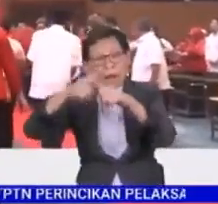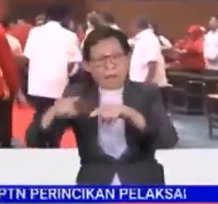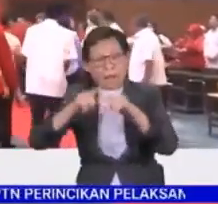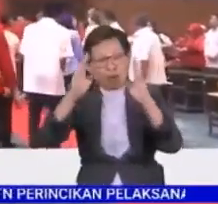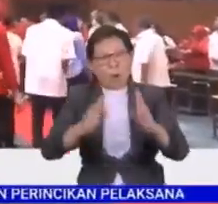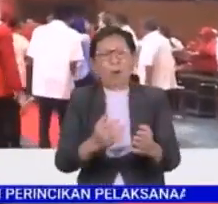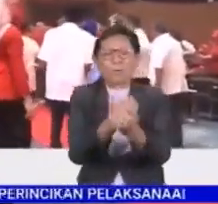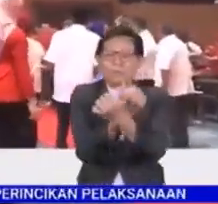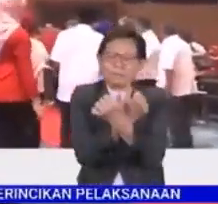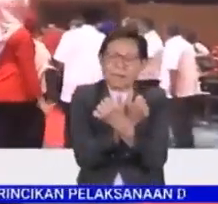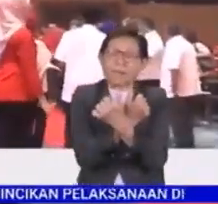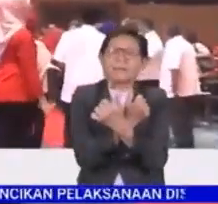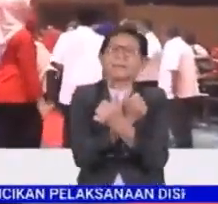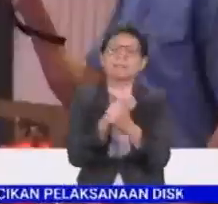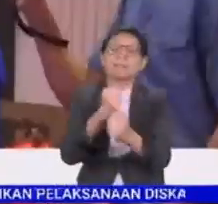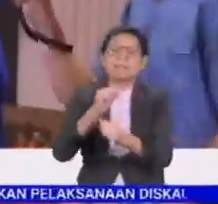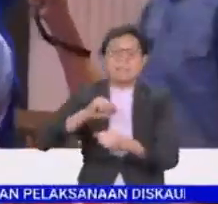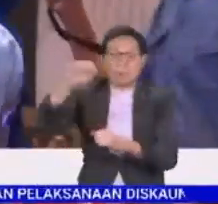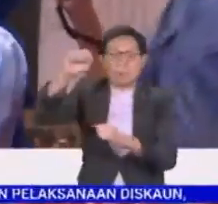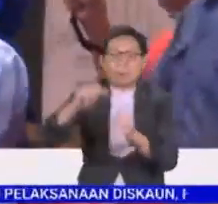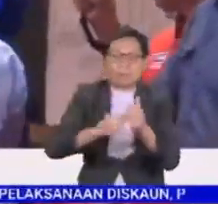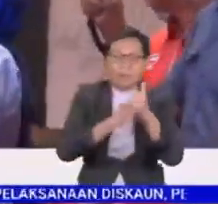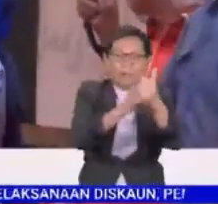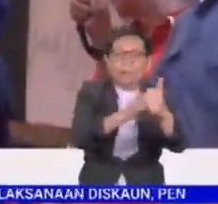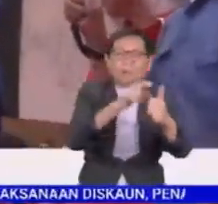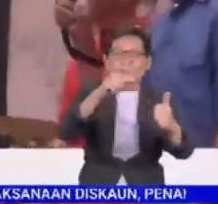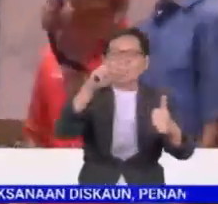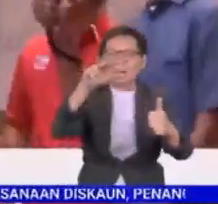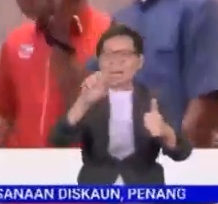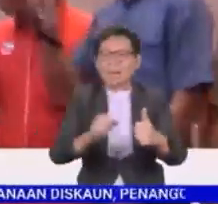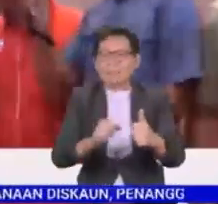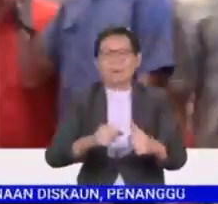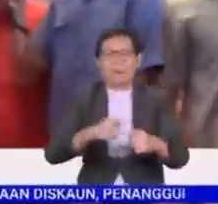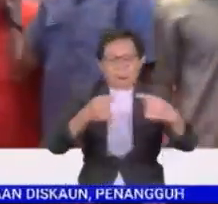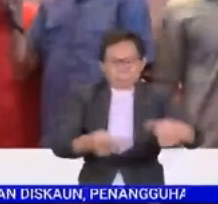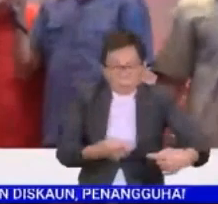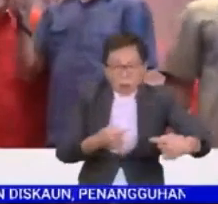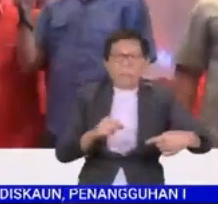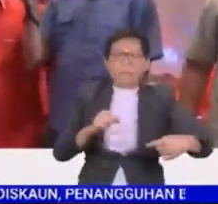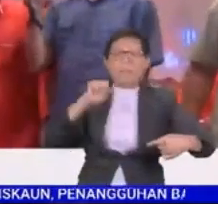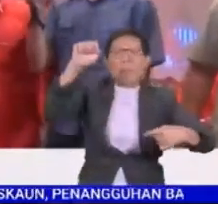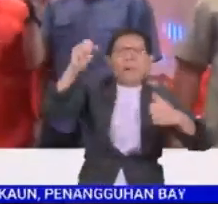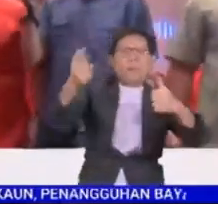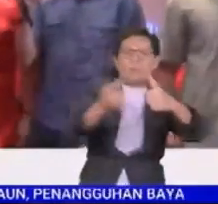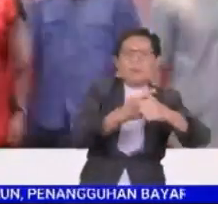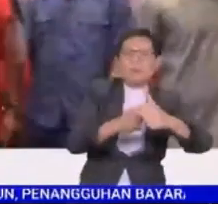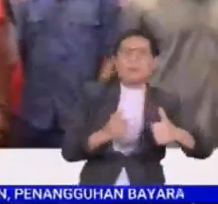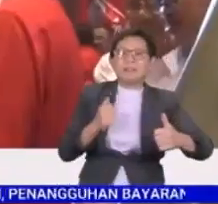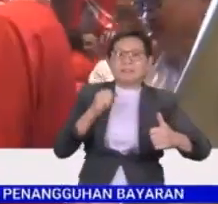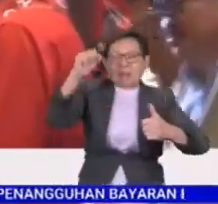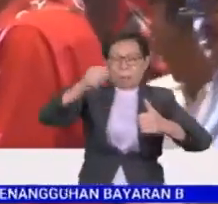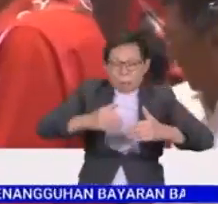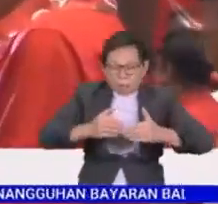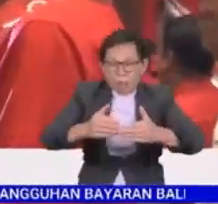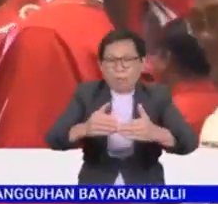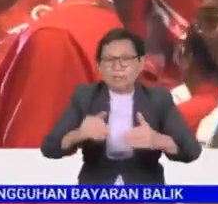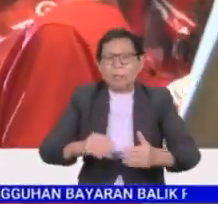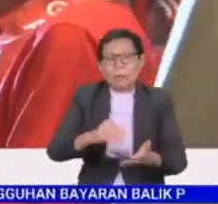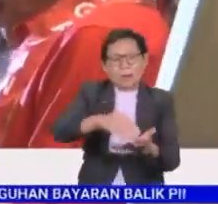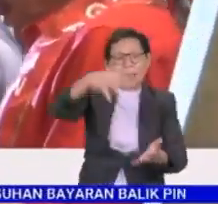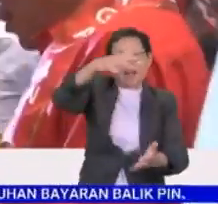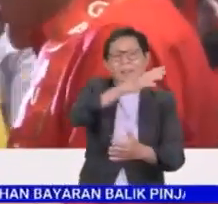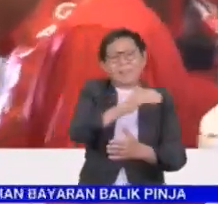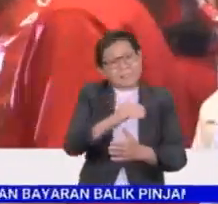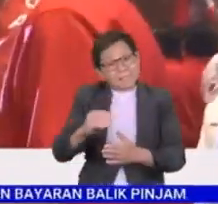sayangi sawah berlandas kanji ares dengan teras perjuangan sabase sabafore Saba prospea dan Saba